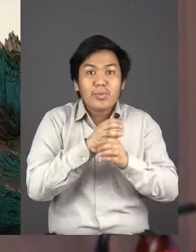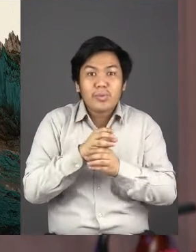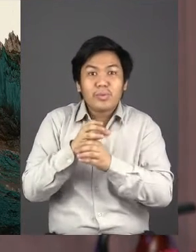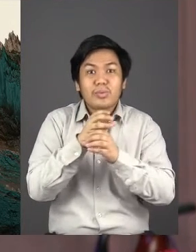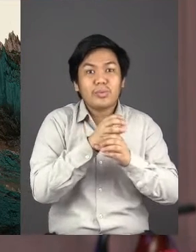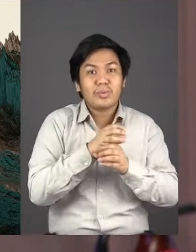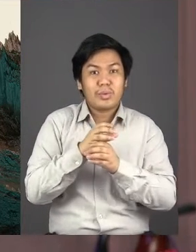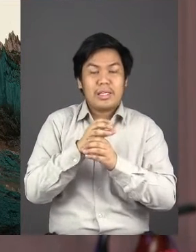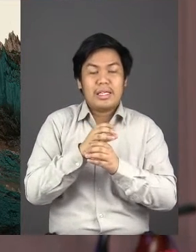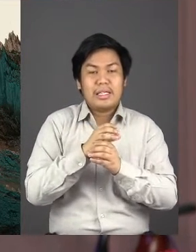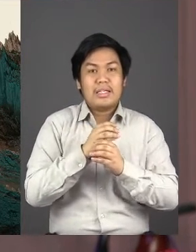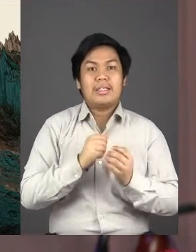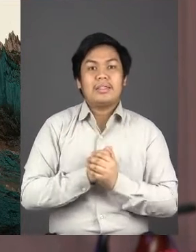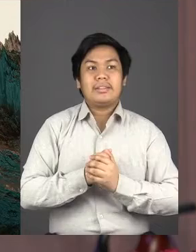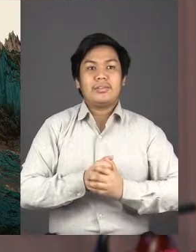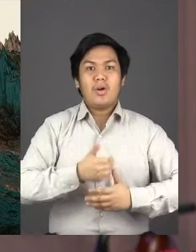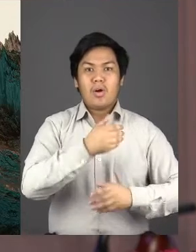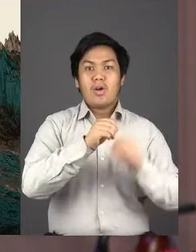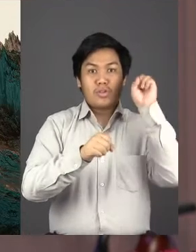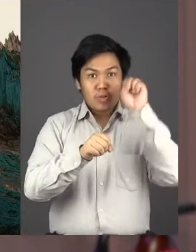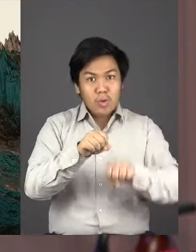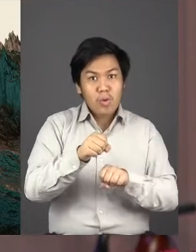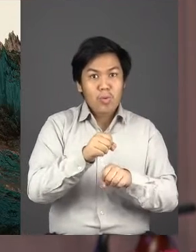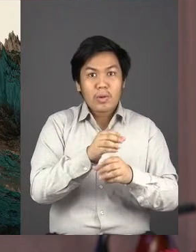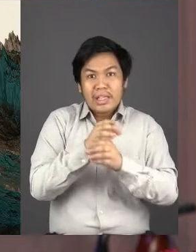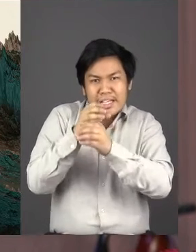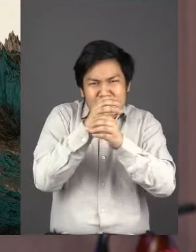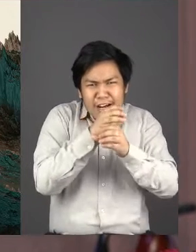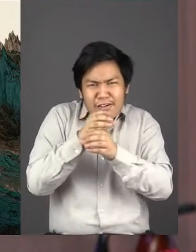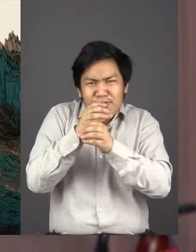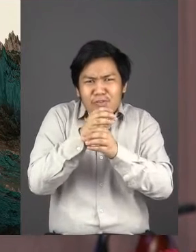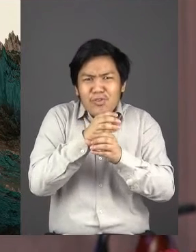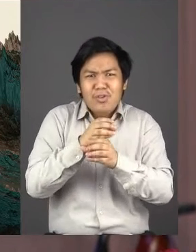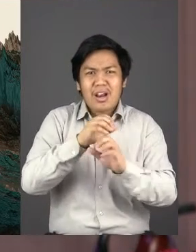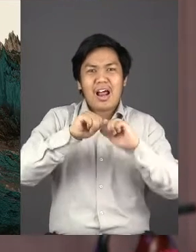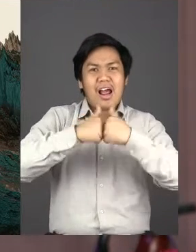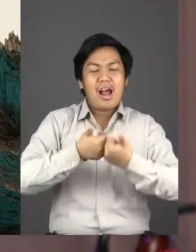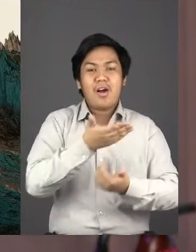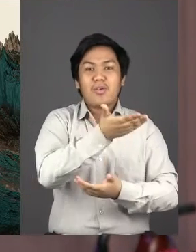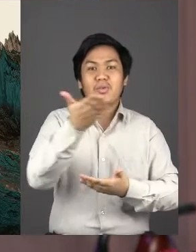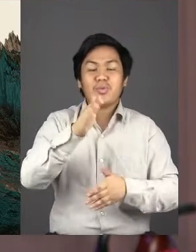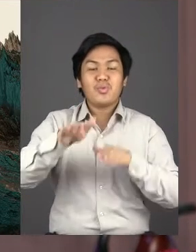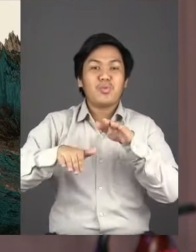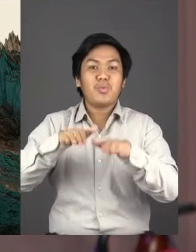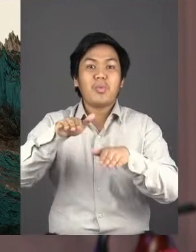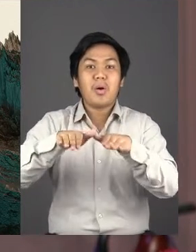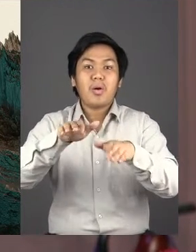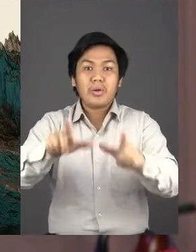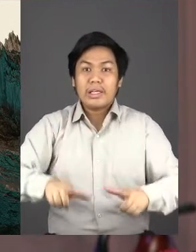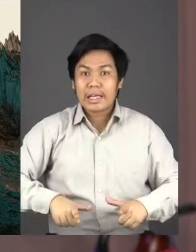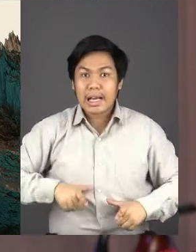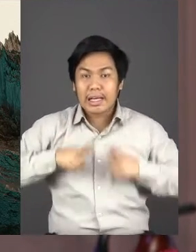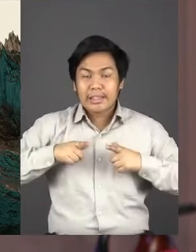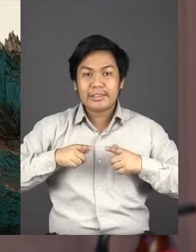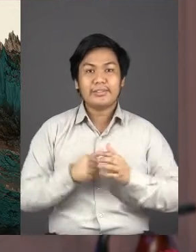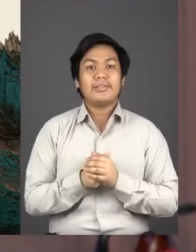po, na look carefully therefore how you walk. Not as